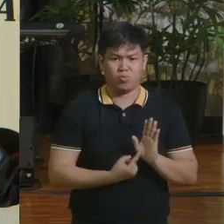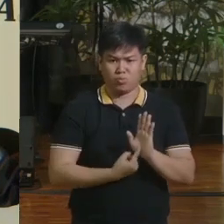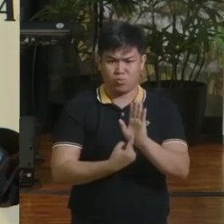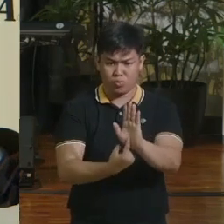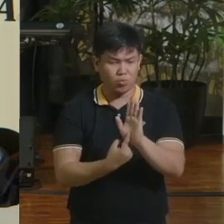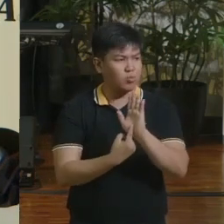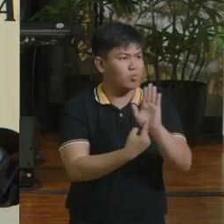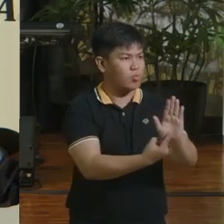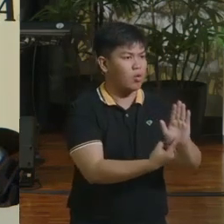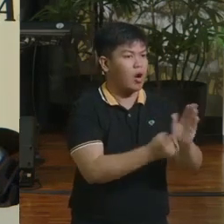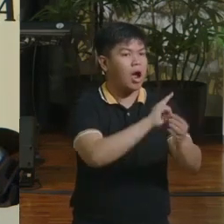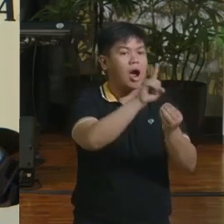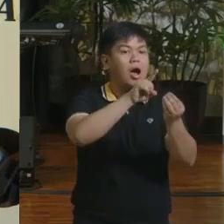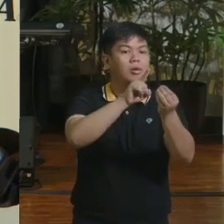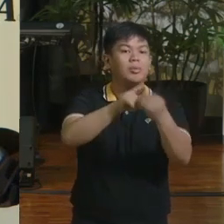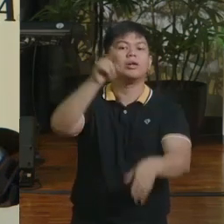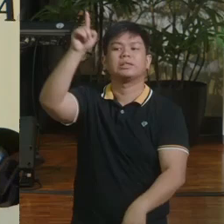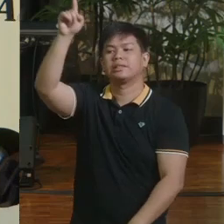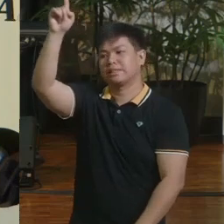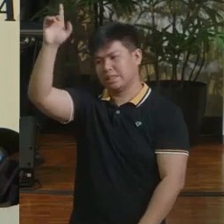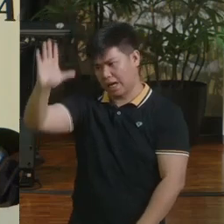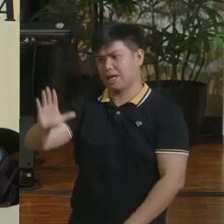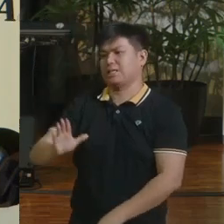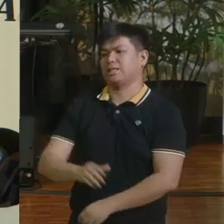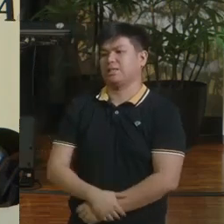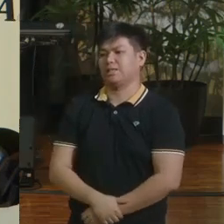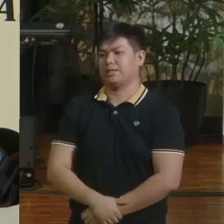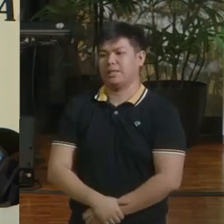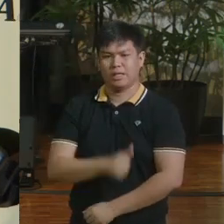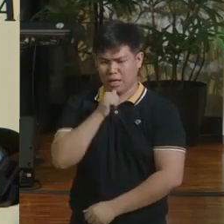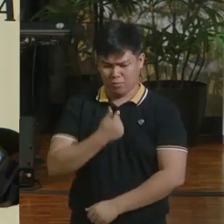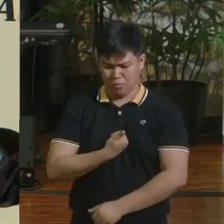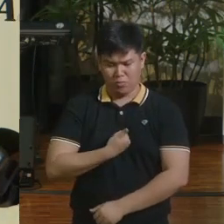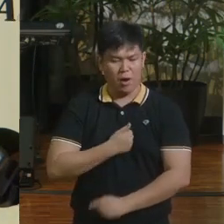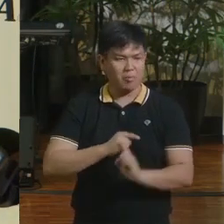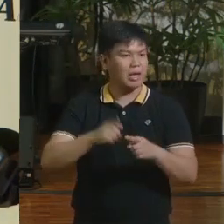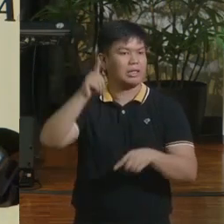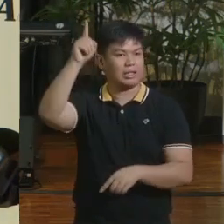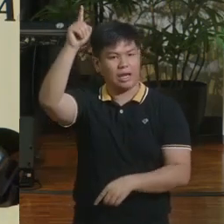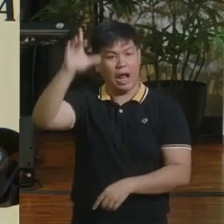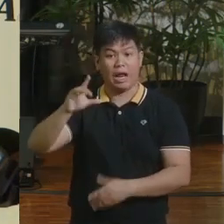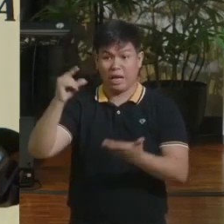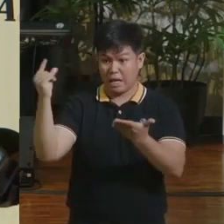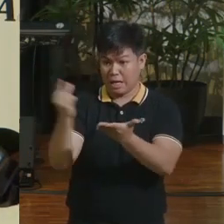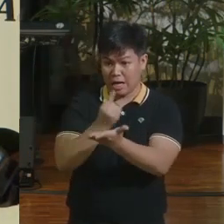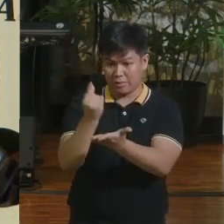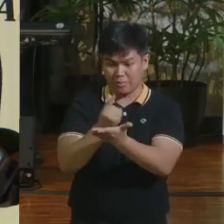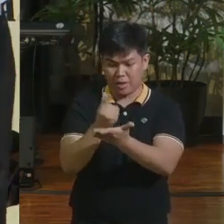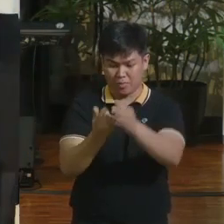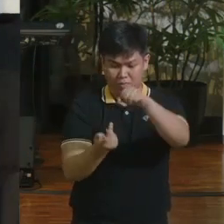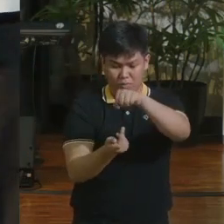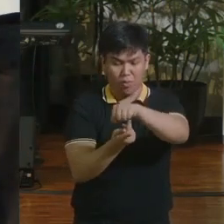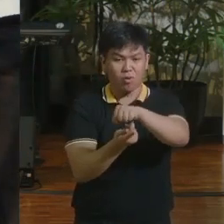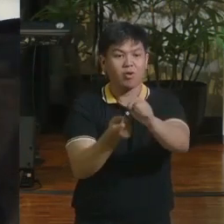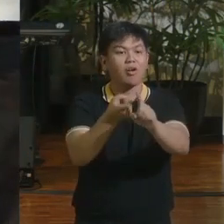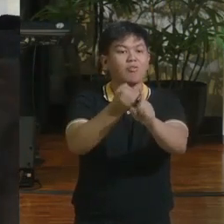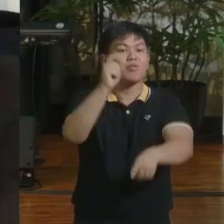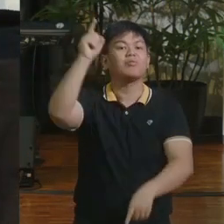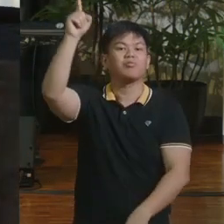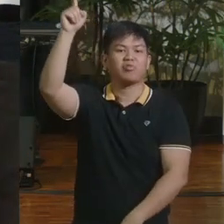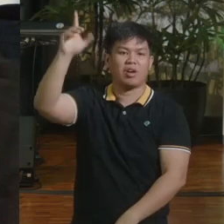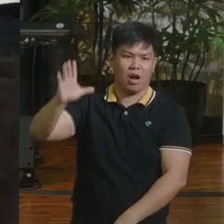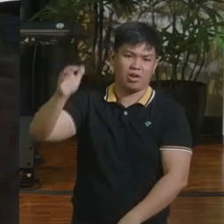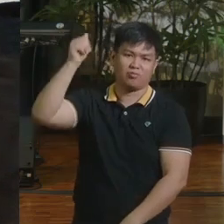and revelations of the Lord. Ang kanyang gospel ay nagmula sa